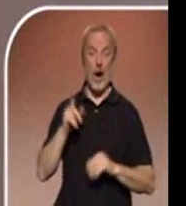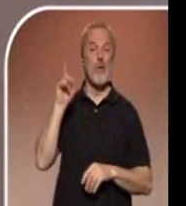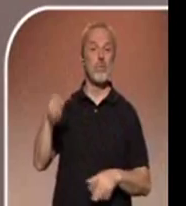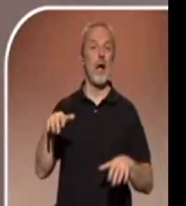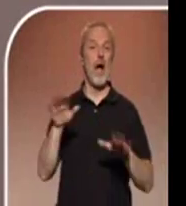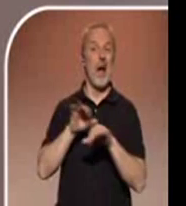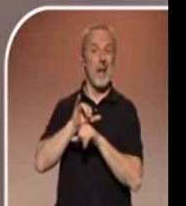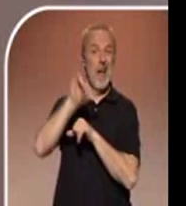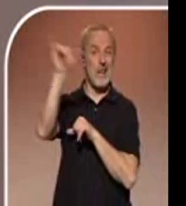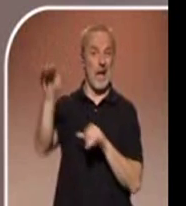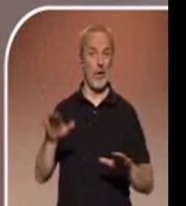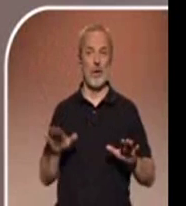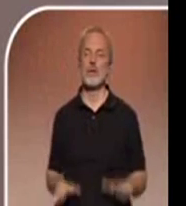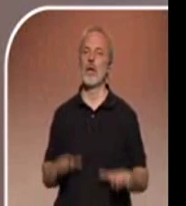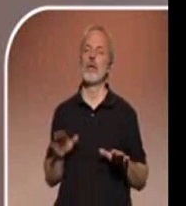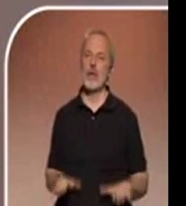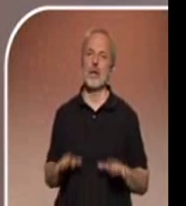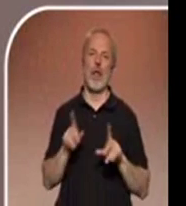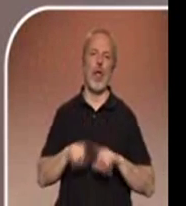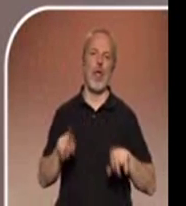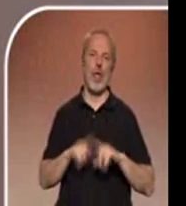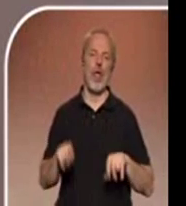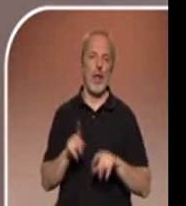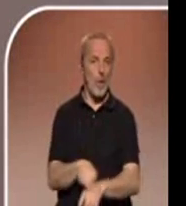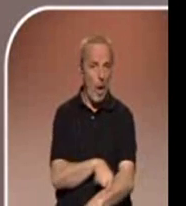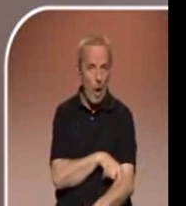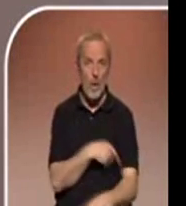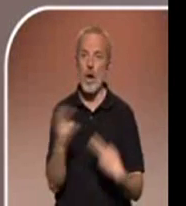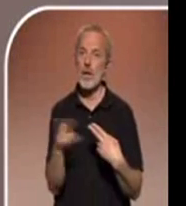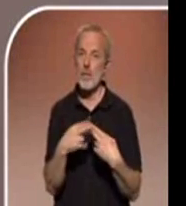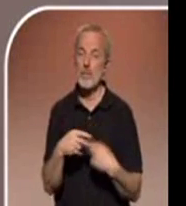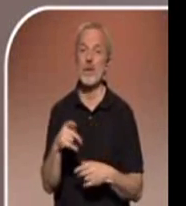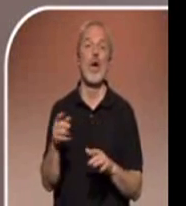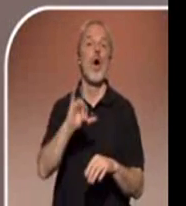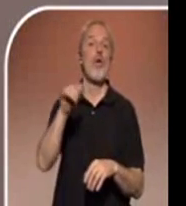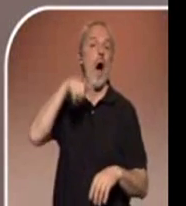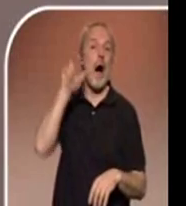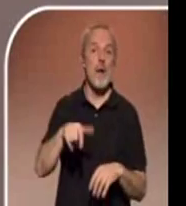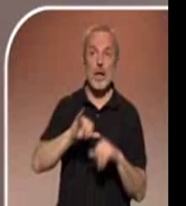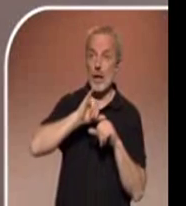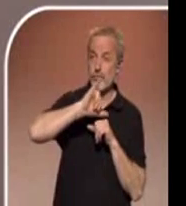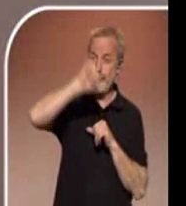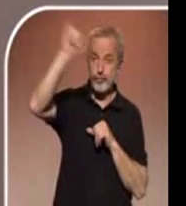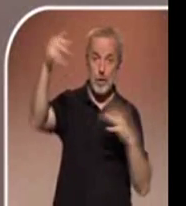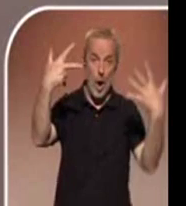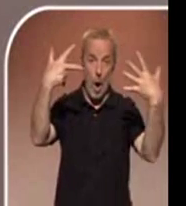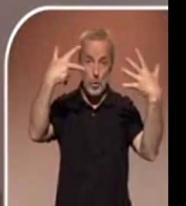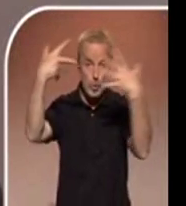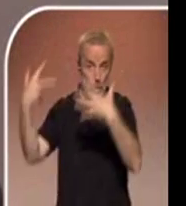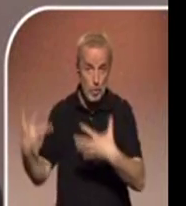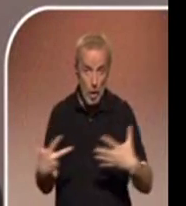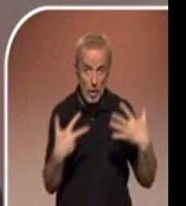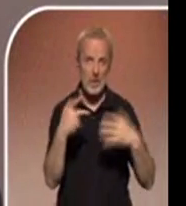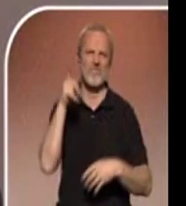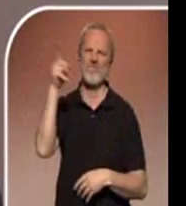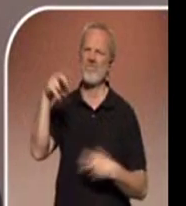riziko, ale jsou to lety, které jsou delší než 8 hodin, většinou transoceánské. Také se používá termín